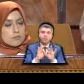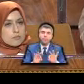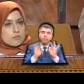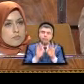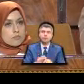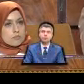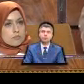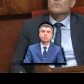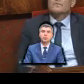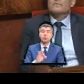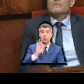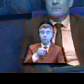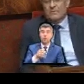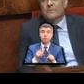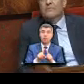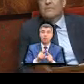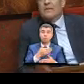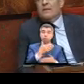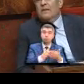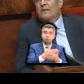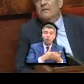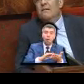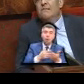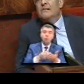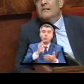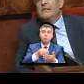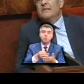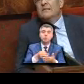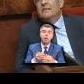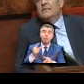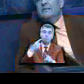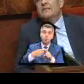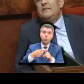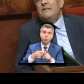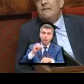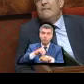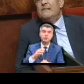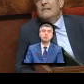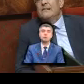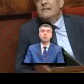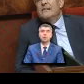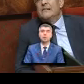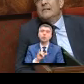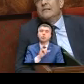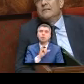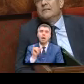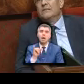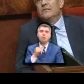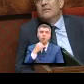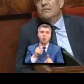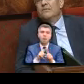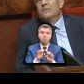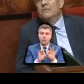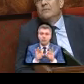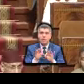أهم المقتضيات التي جاء بها هذا المرسوم. أضيف إلى ذلك سيد الوزير أنكم لم تفصحوا عن الخطة